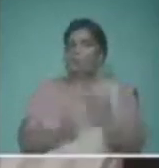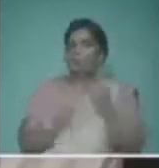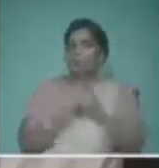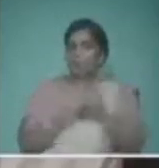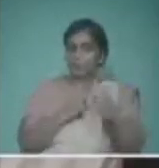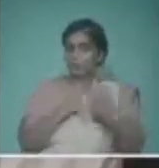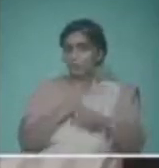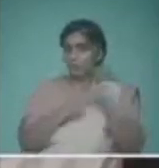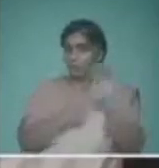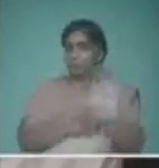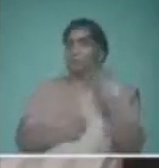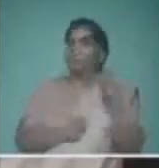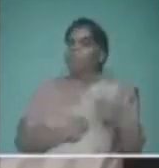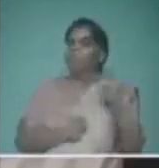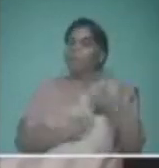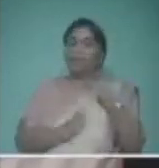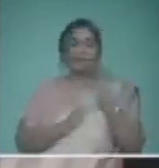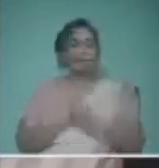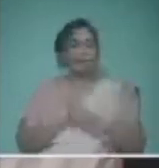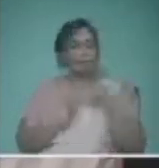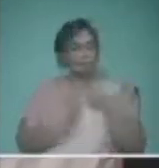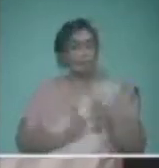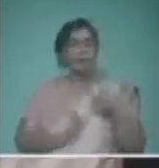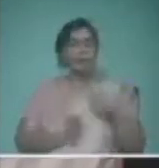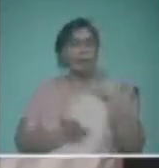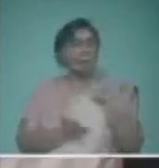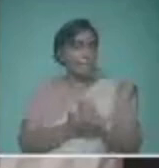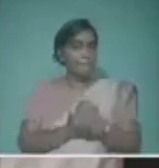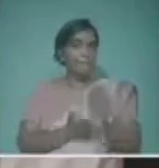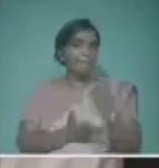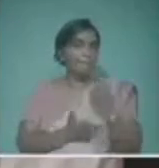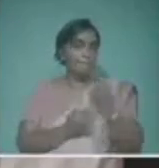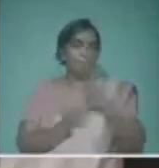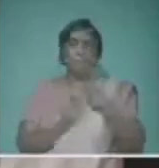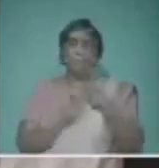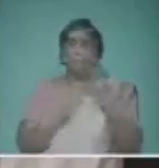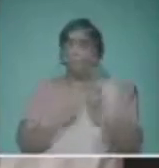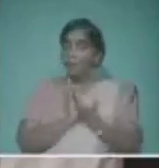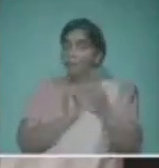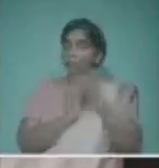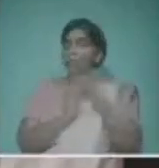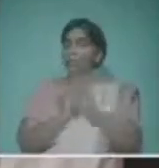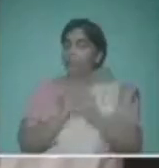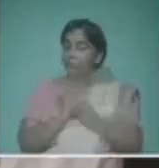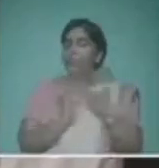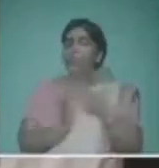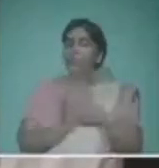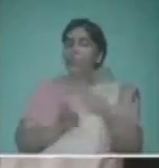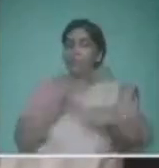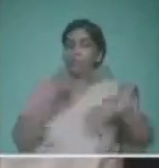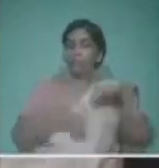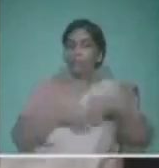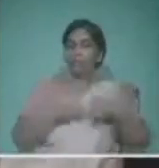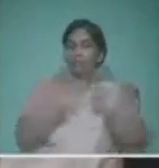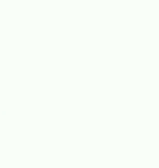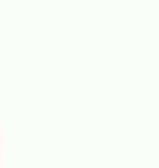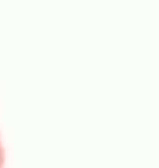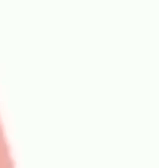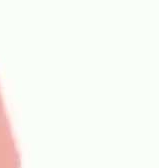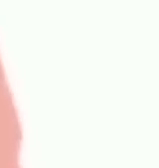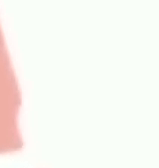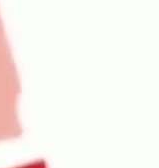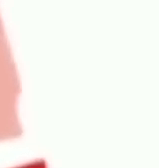සපයා දෙනවා. නව නීතිය මගින් මහා බැංකුවේ මුදල් ප්‍රතිපත්ති තීරණය දේශපාලනීකරණය වීමද වැළකෙනවා.